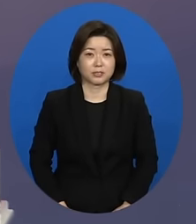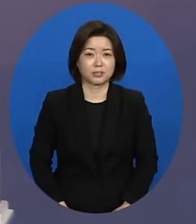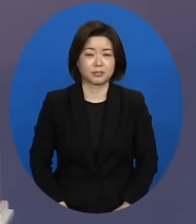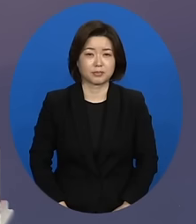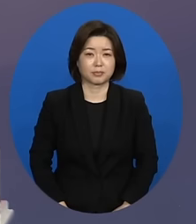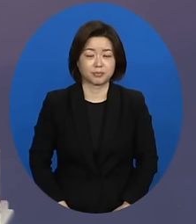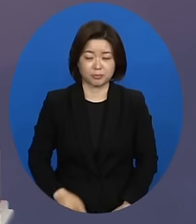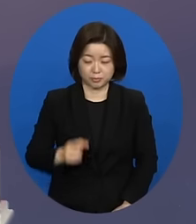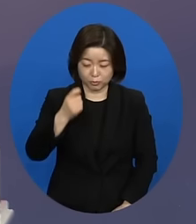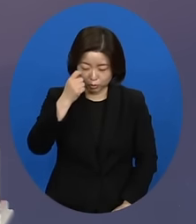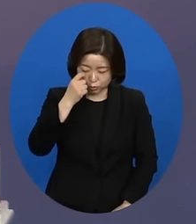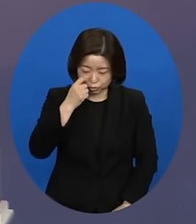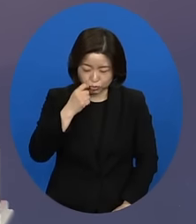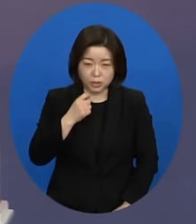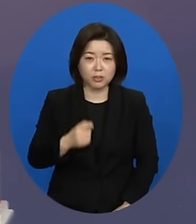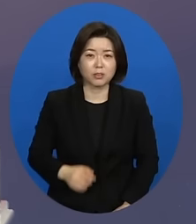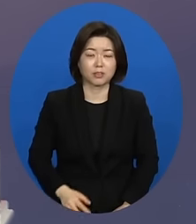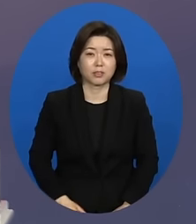예, 어머니.